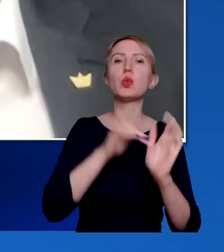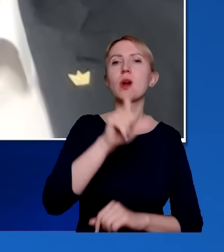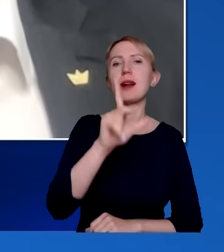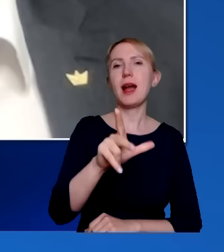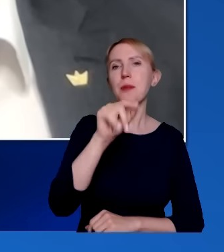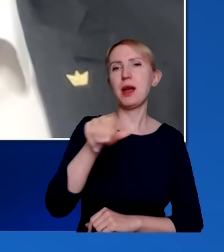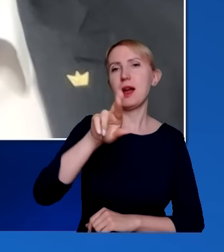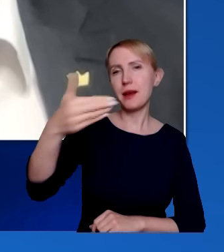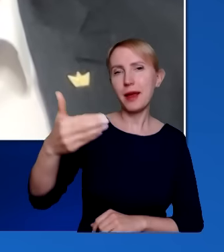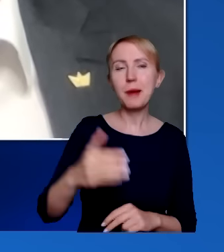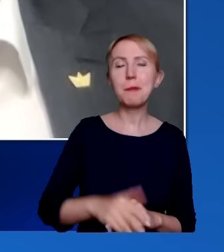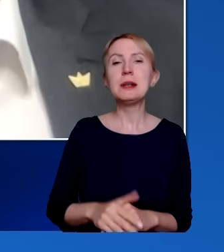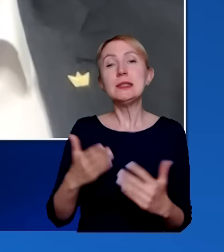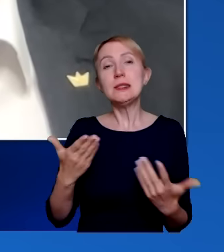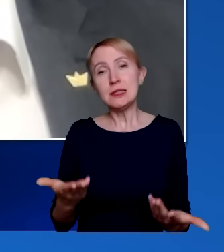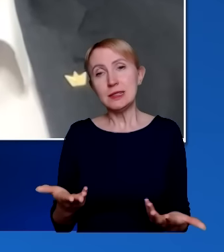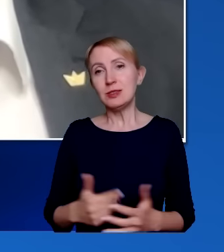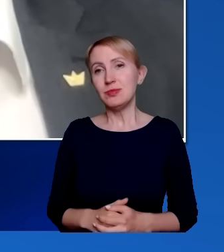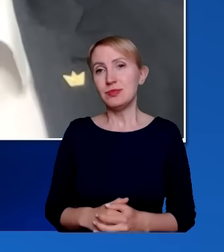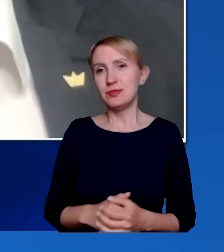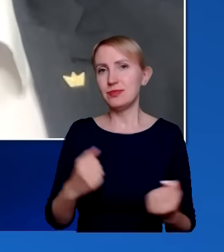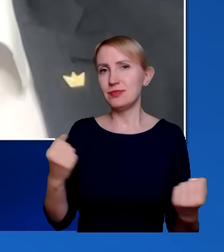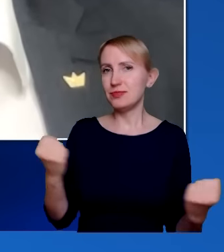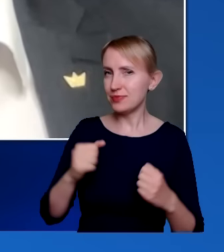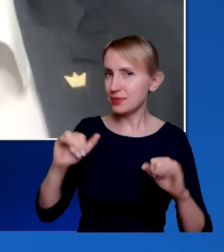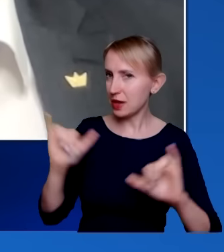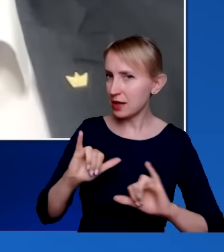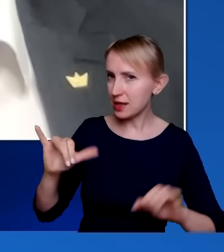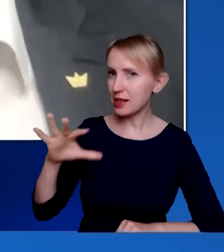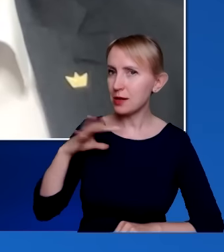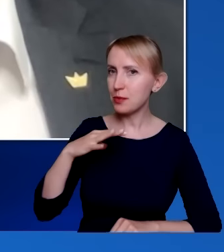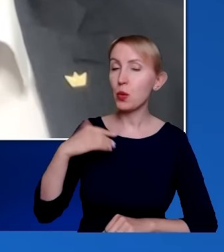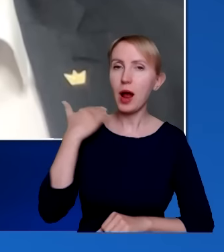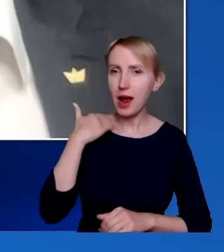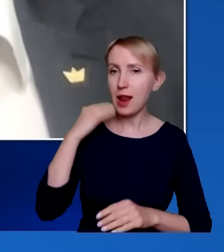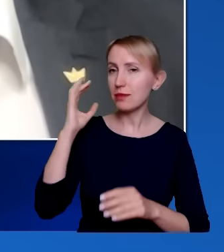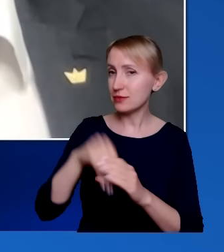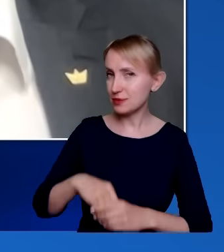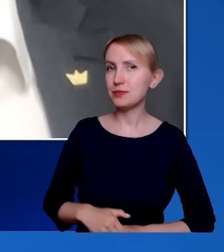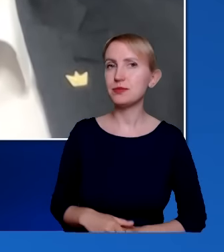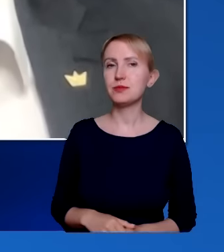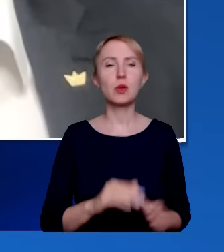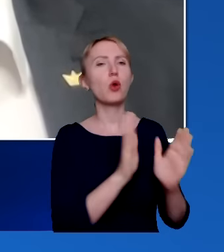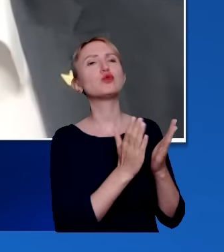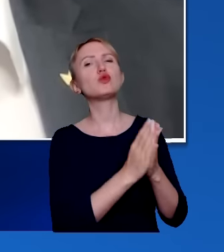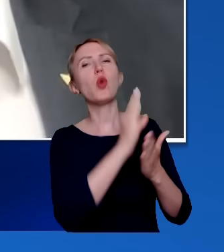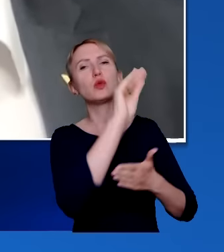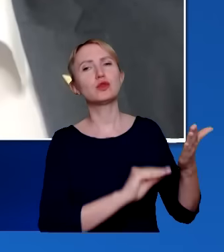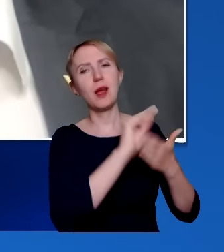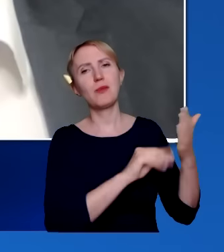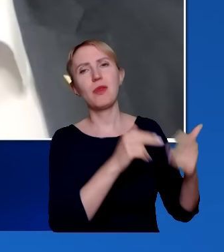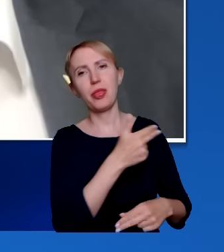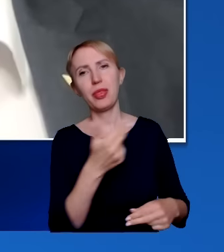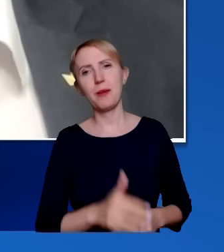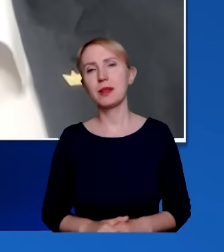tam No mocne libacje odbywały alkoholowe delikatnie m książkę pisze na ten temat książkę pisze na ten temat